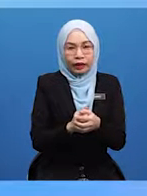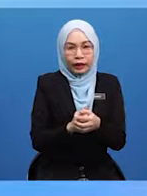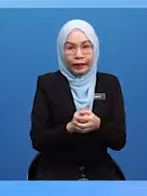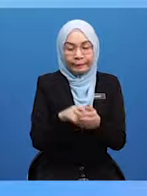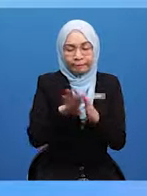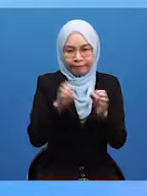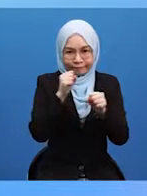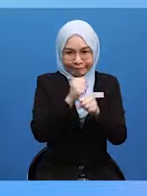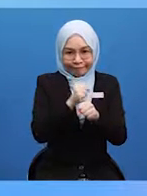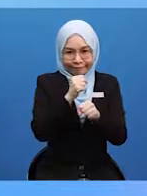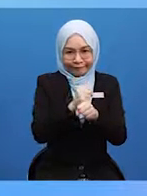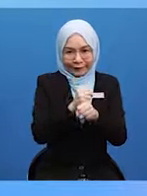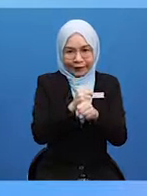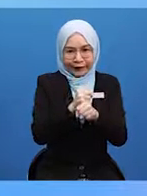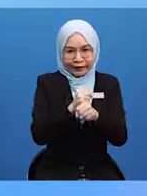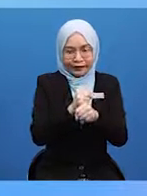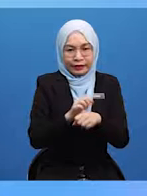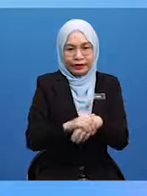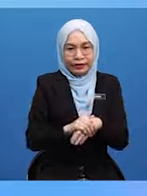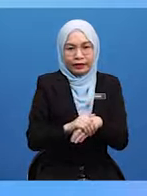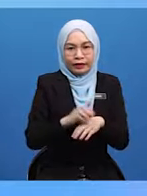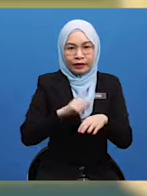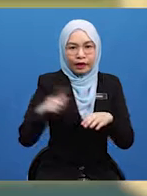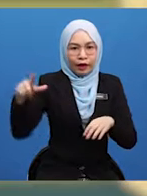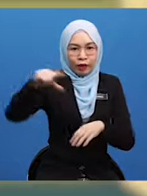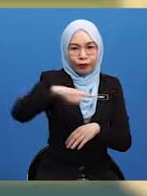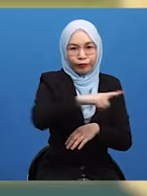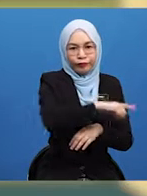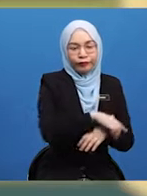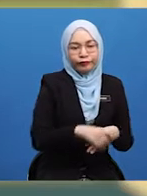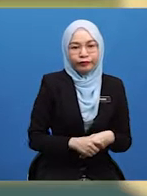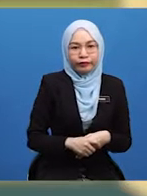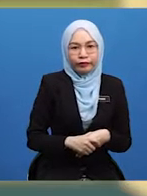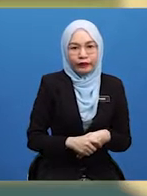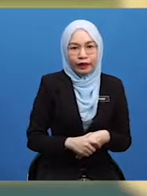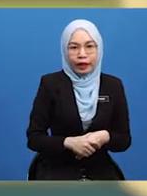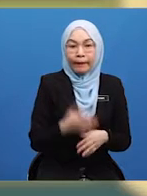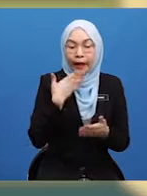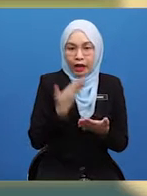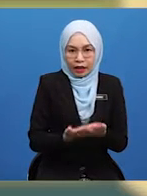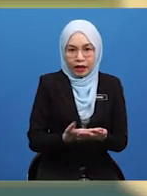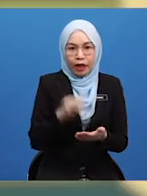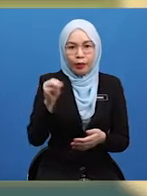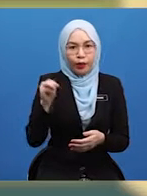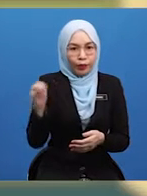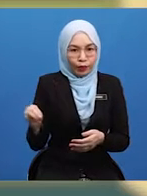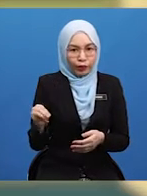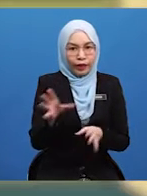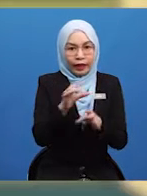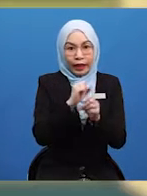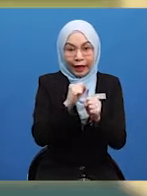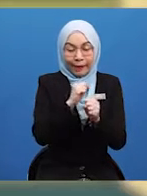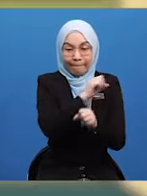dan penguatkuasaan maritim. Baiklah murid-murid, dalam aspek